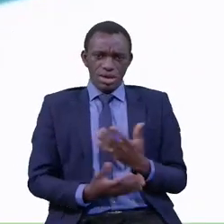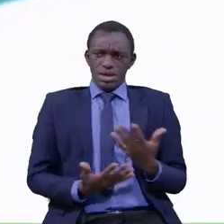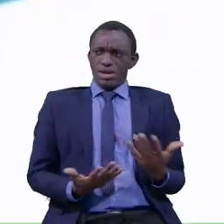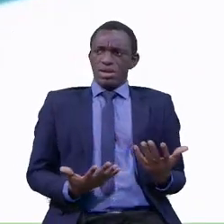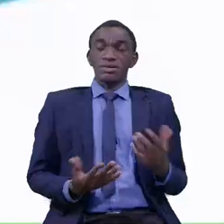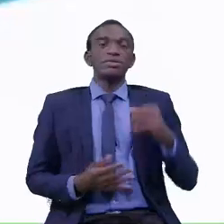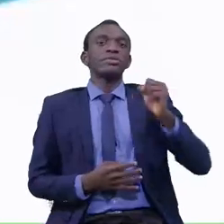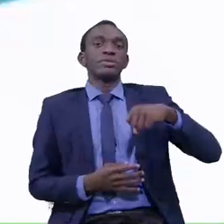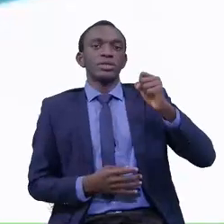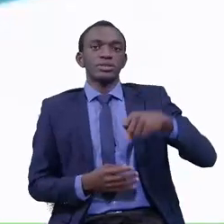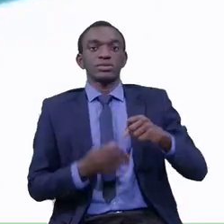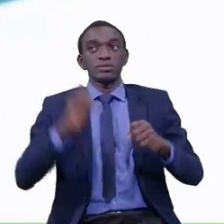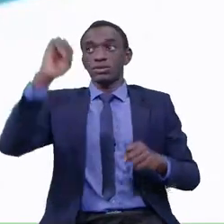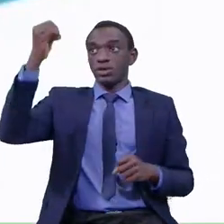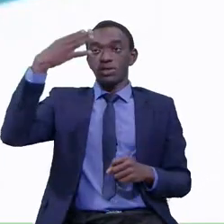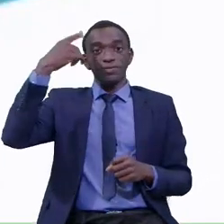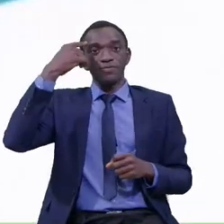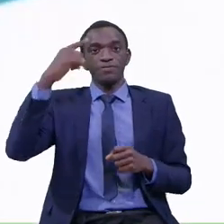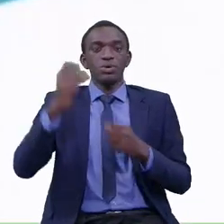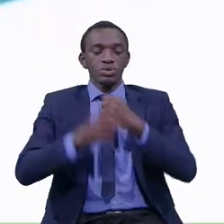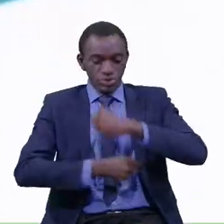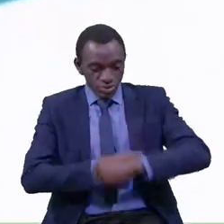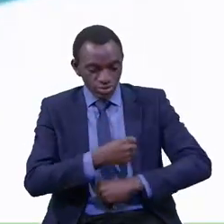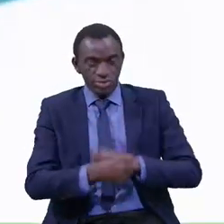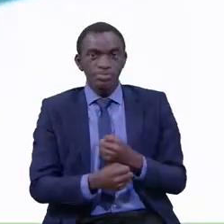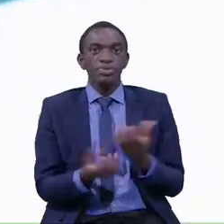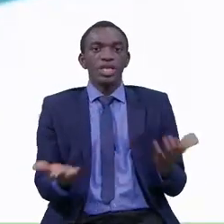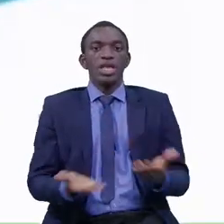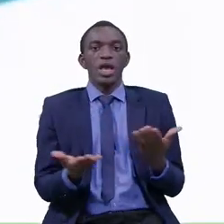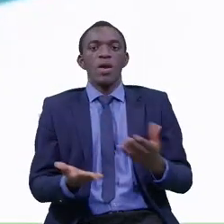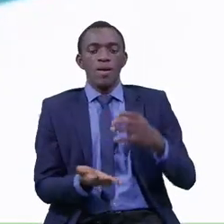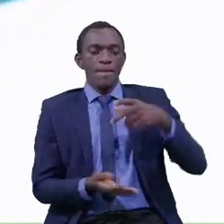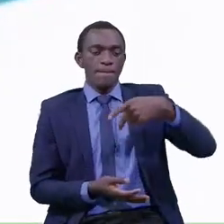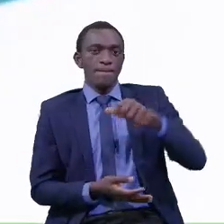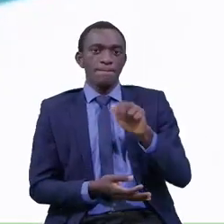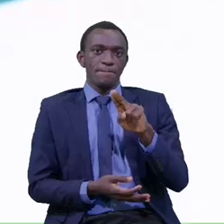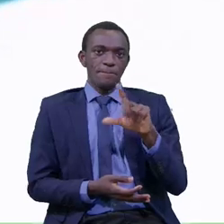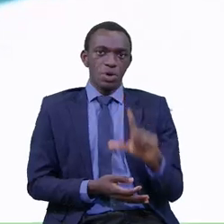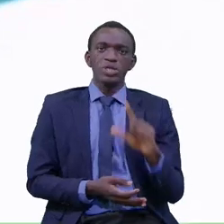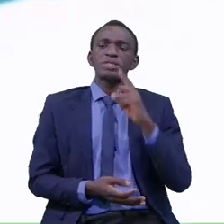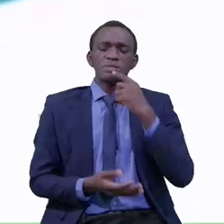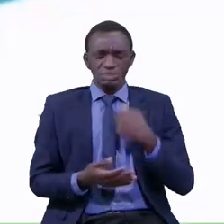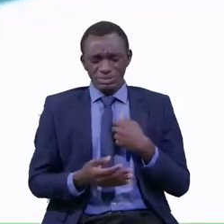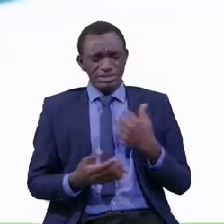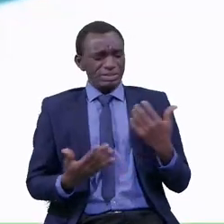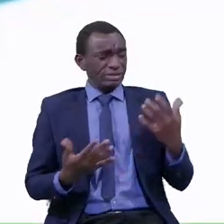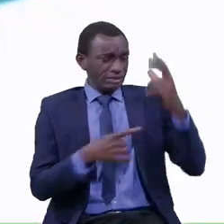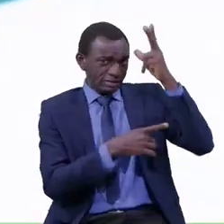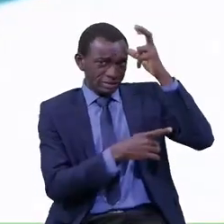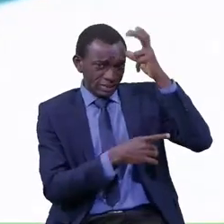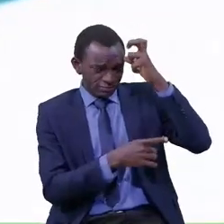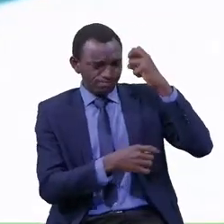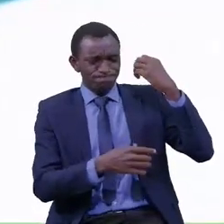grâce pour la souffrance. L'apôtre Paul ici dit, il était souffleté par Satan,